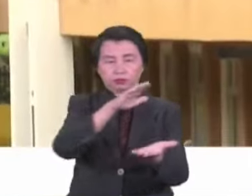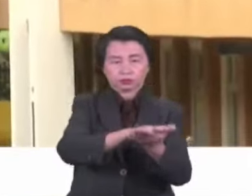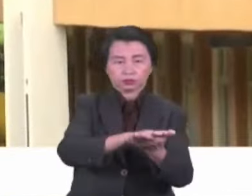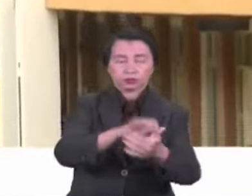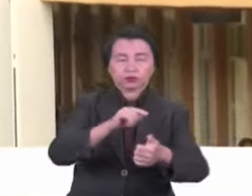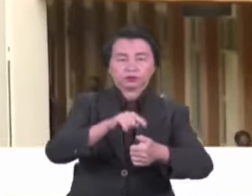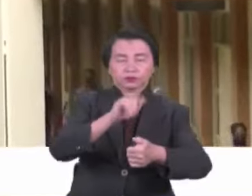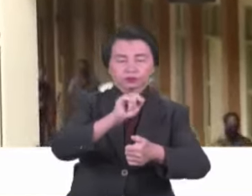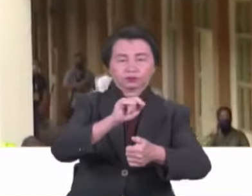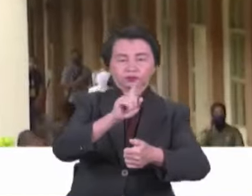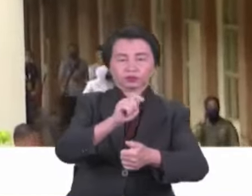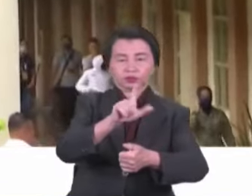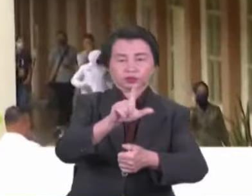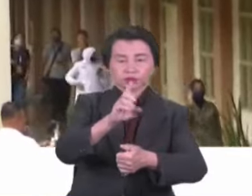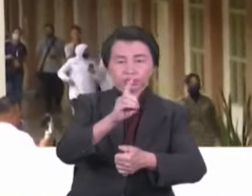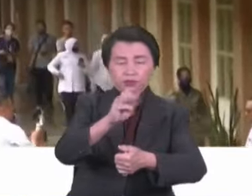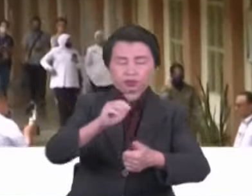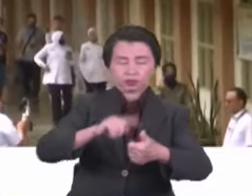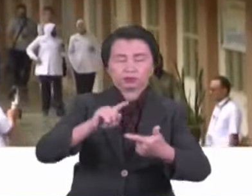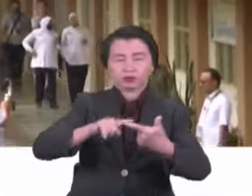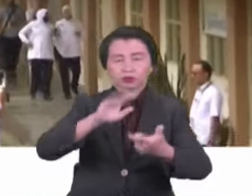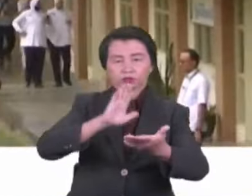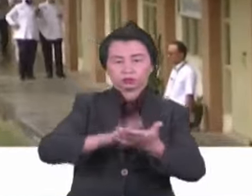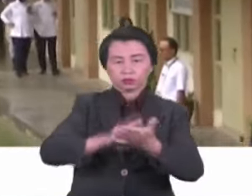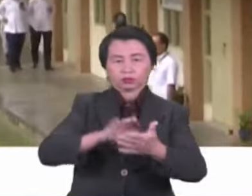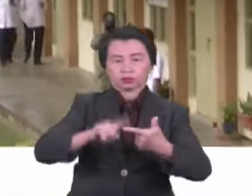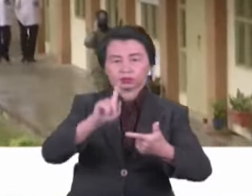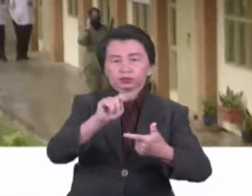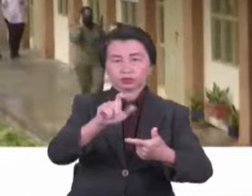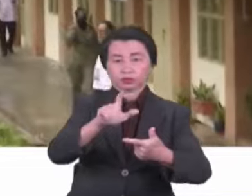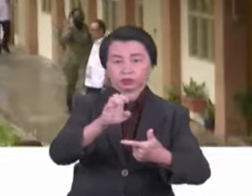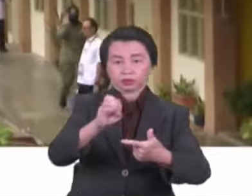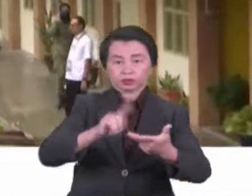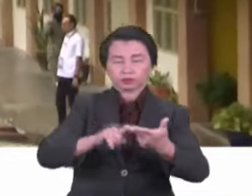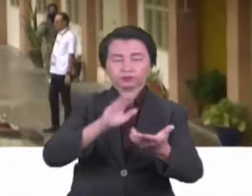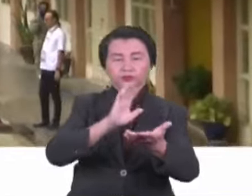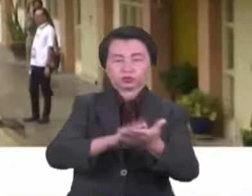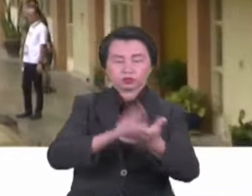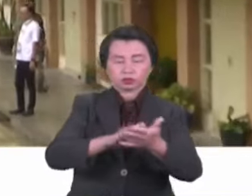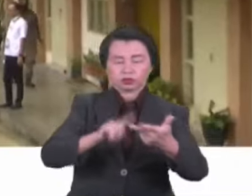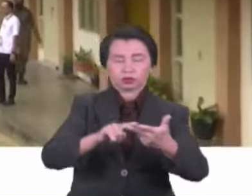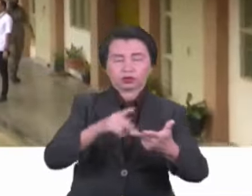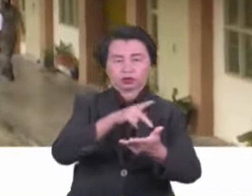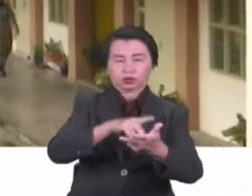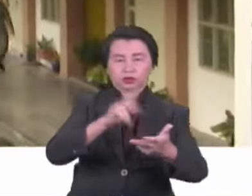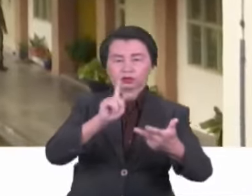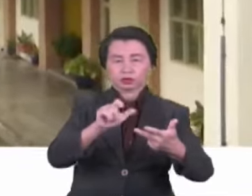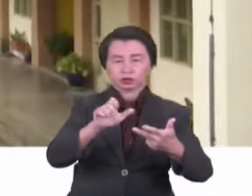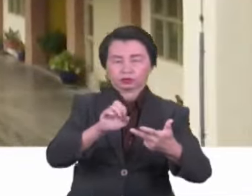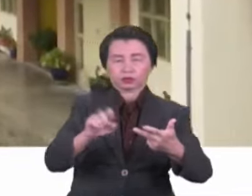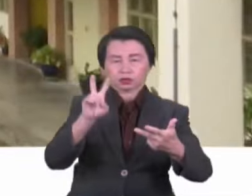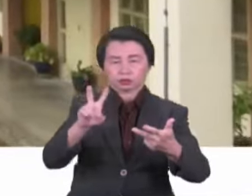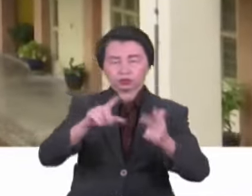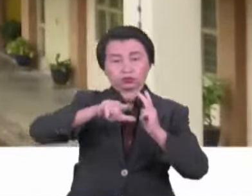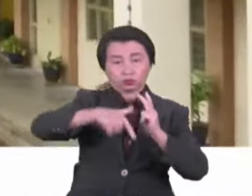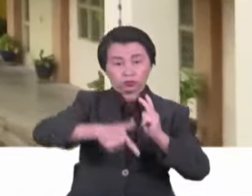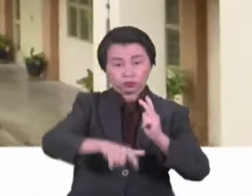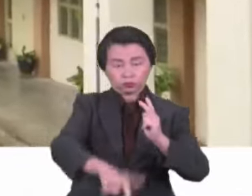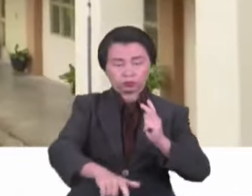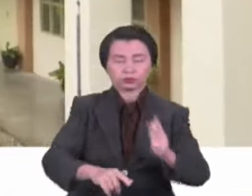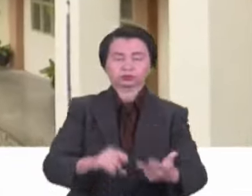Menengah Kebangsaan Pangkalan TLDM, Sekolah Kebangsaan Pangkalan TLDM dan Sekolah Kebangsaan Pangkalan TLDM 2 Lumut. Kesemua